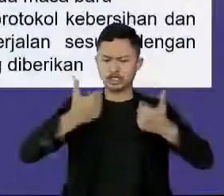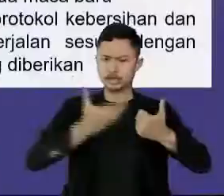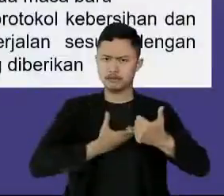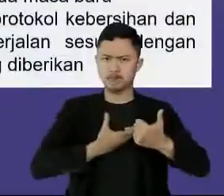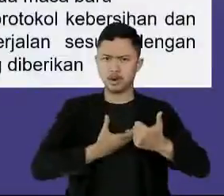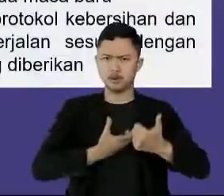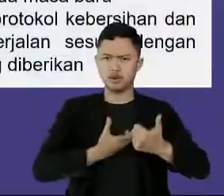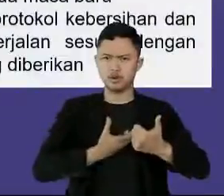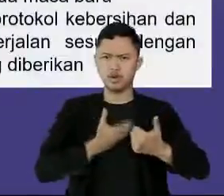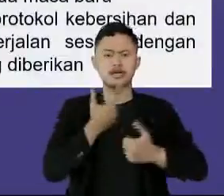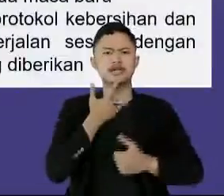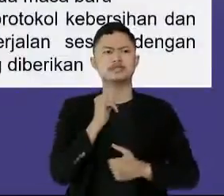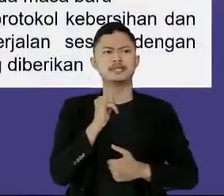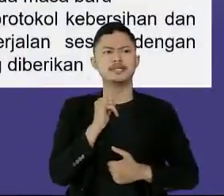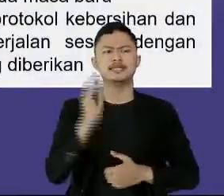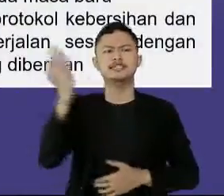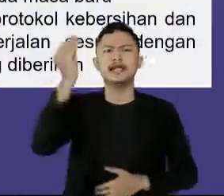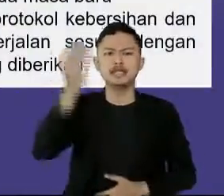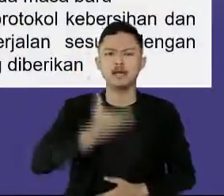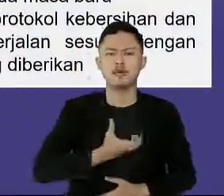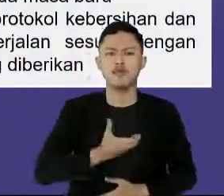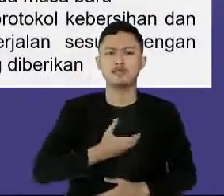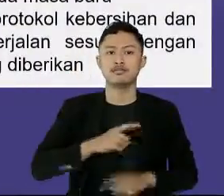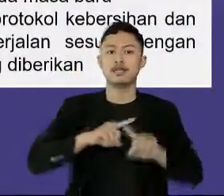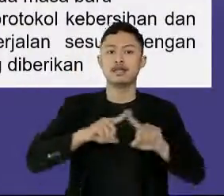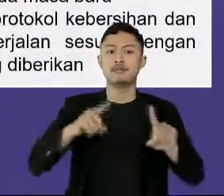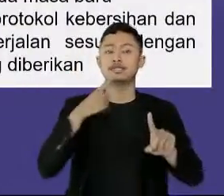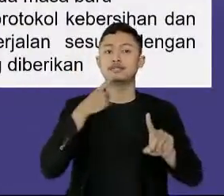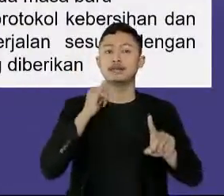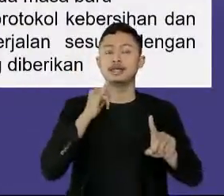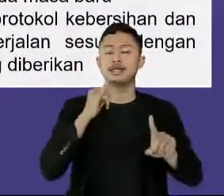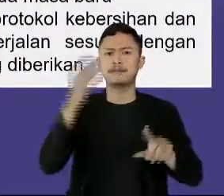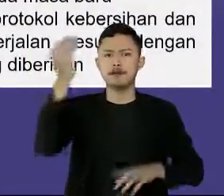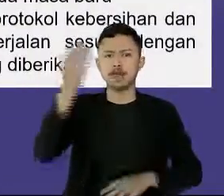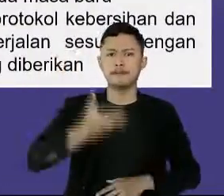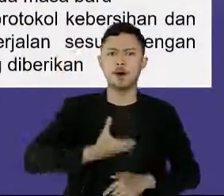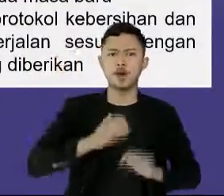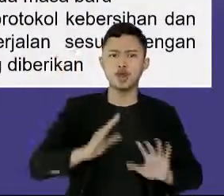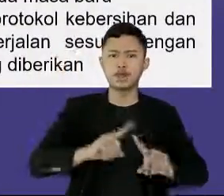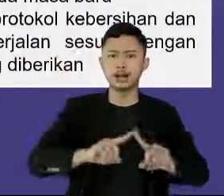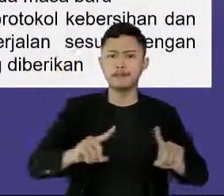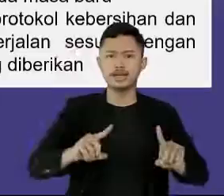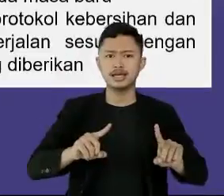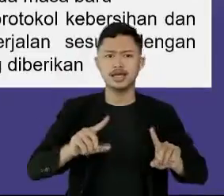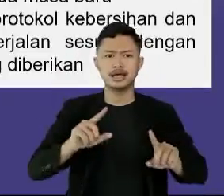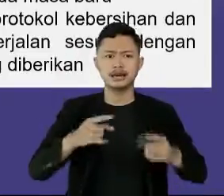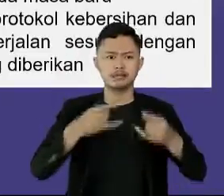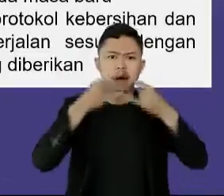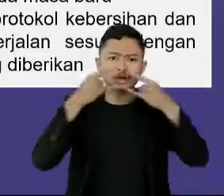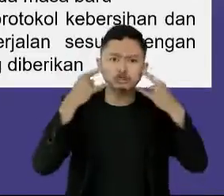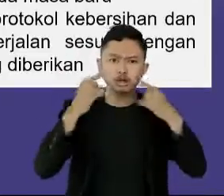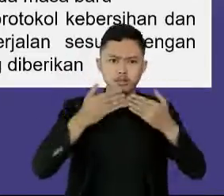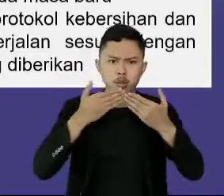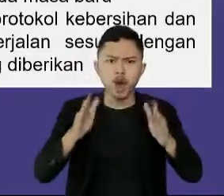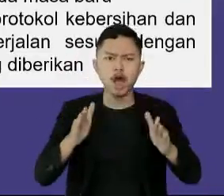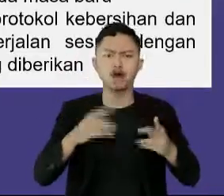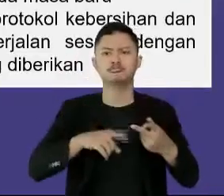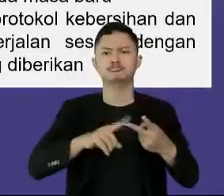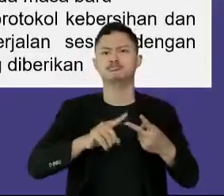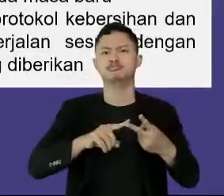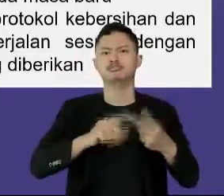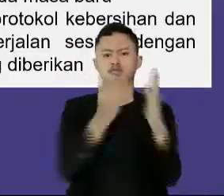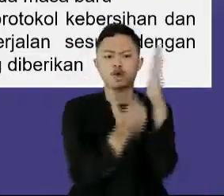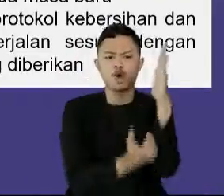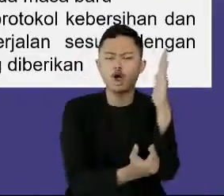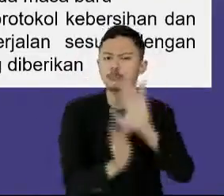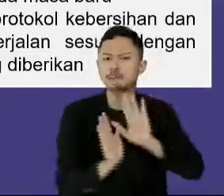kita bilang dendam untuk berwisata gitu loh. Tapi kalau kita tuh cuma dendam berwisata, tapi kita sendiri juga nggak pengen lakuin itu gitu loh. Saya nggak tahu deh, mungkin Mas